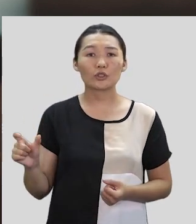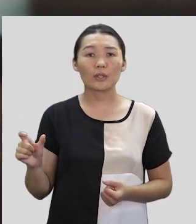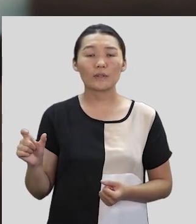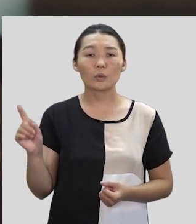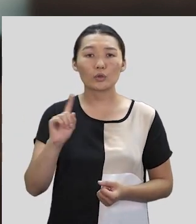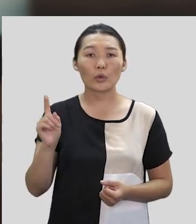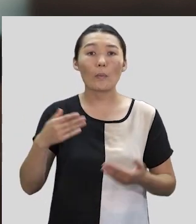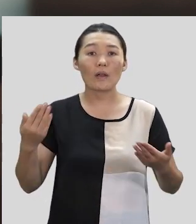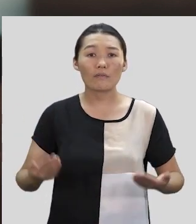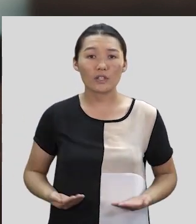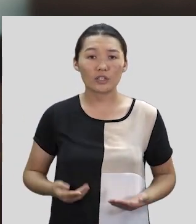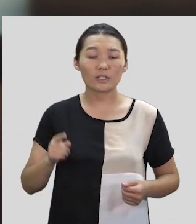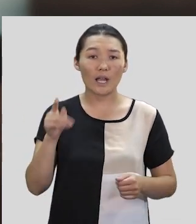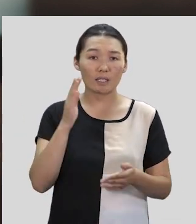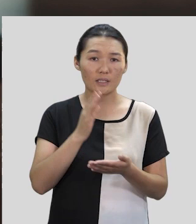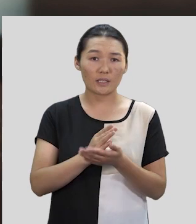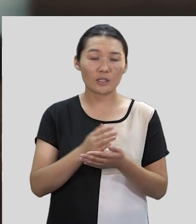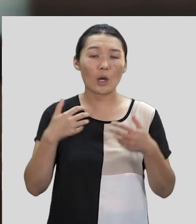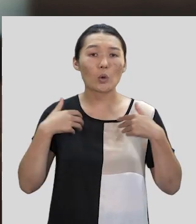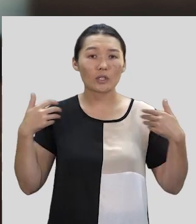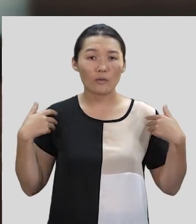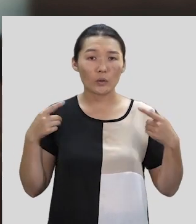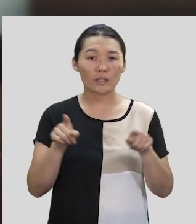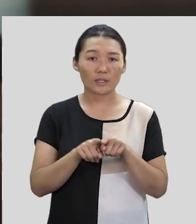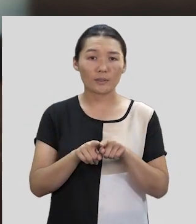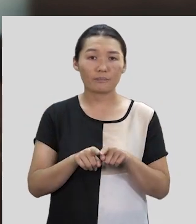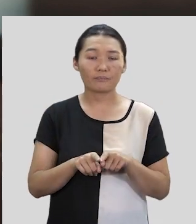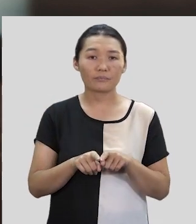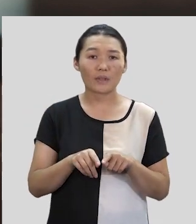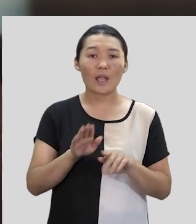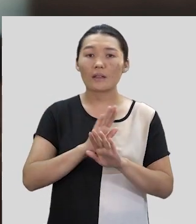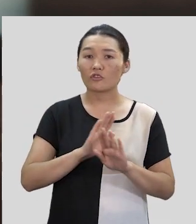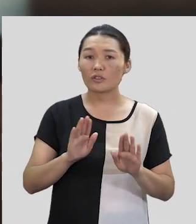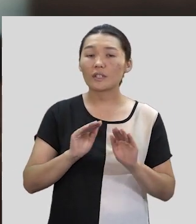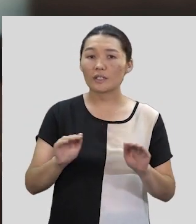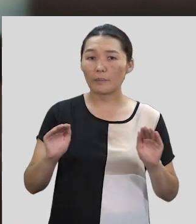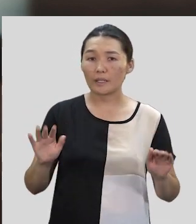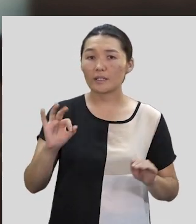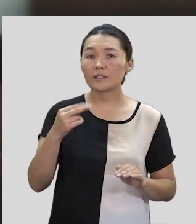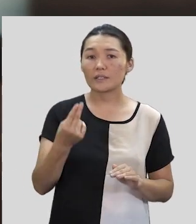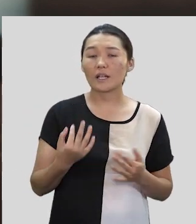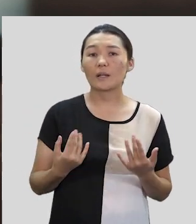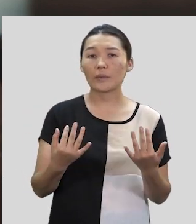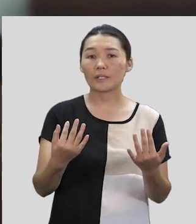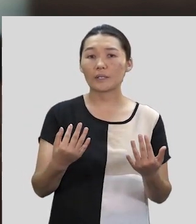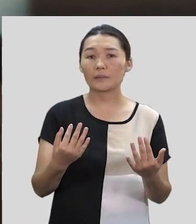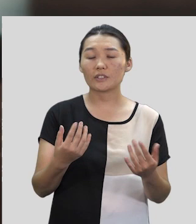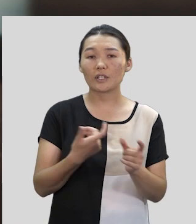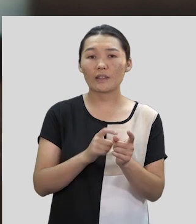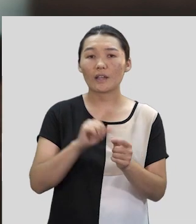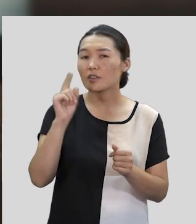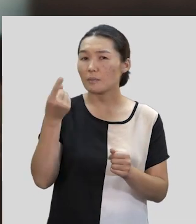чтобы выжить они есть и у животных нет ребята социальные потребности это не первичные